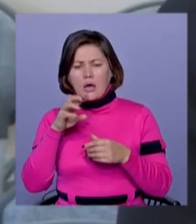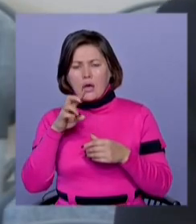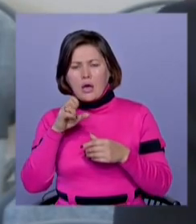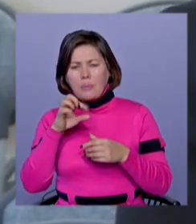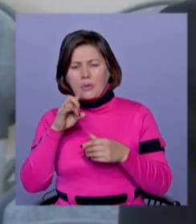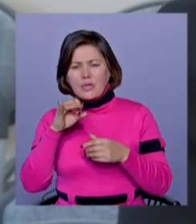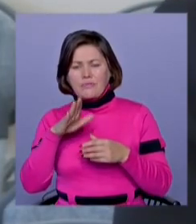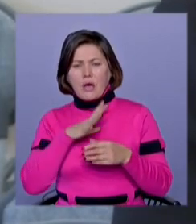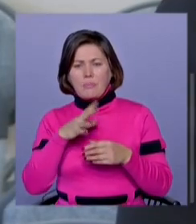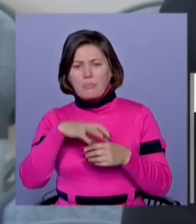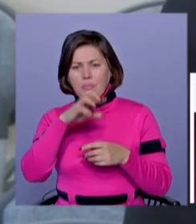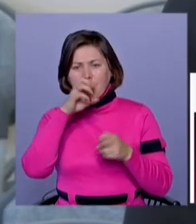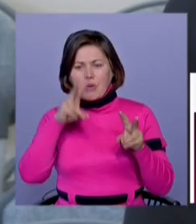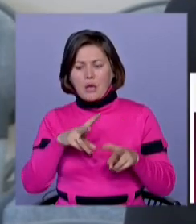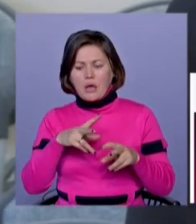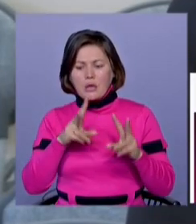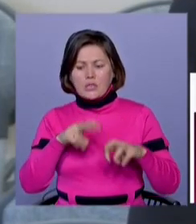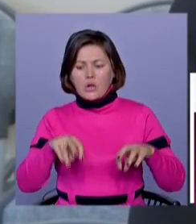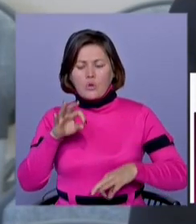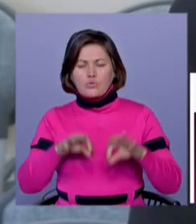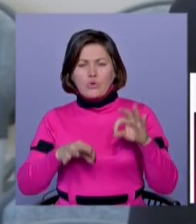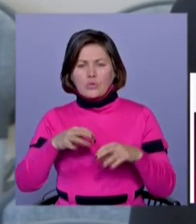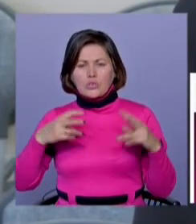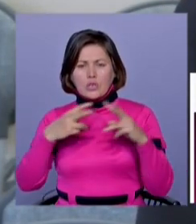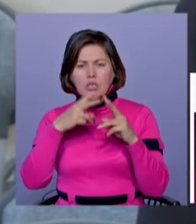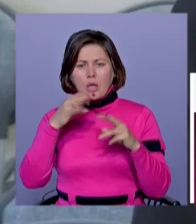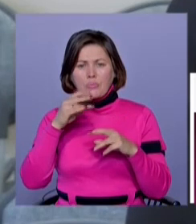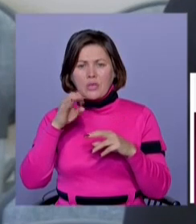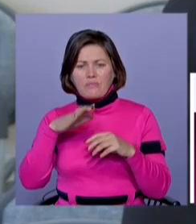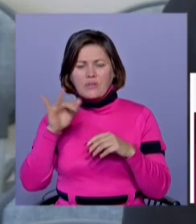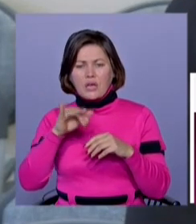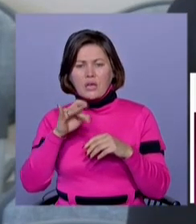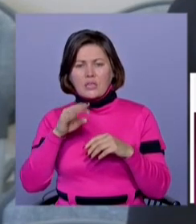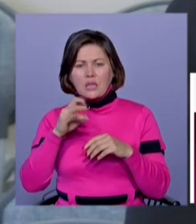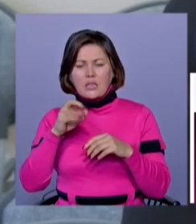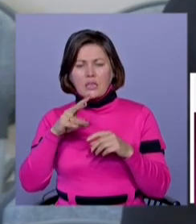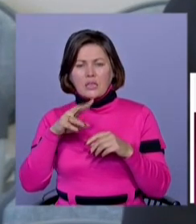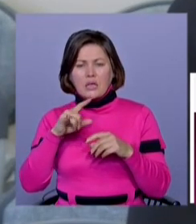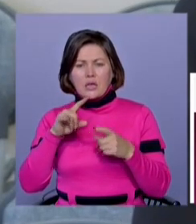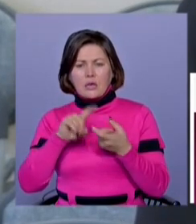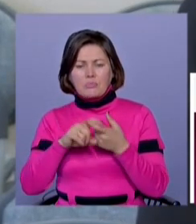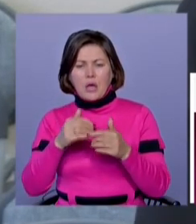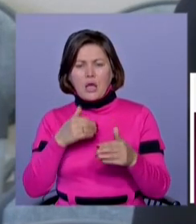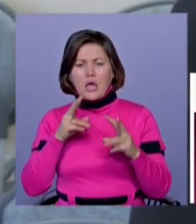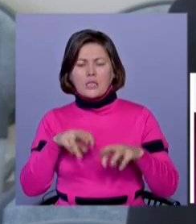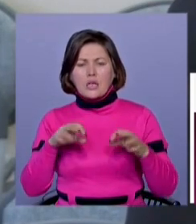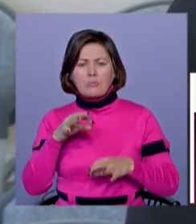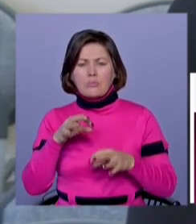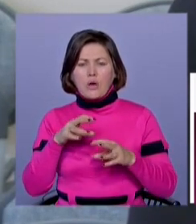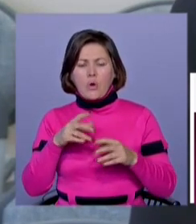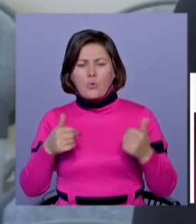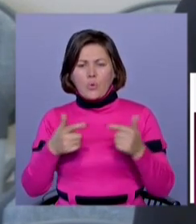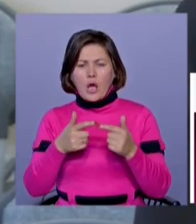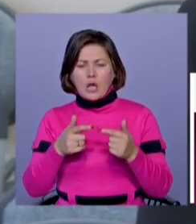Астана қаласы мамандандырылған ауданаралық тергеу соты күдікті Ерлан Набиев және Қайсар Байдалыға қатысты алдын ала тергеп тексеру органдарының